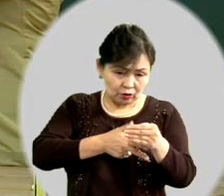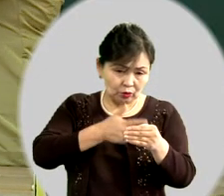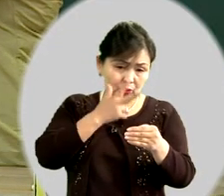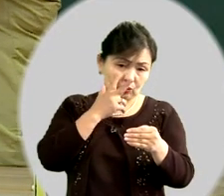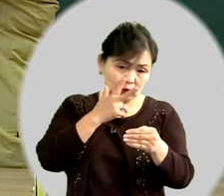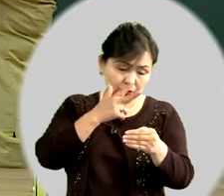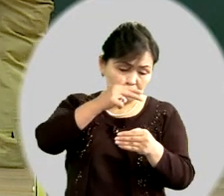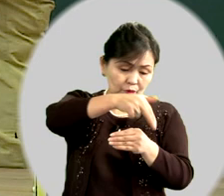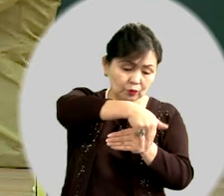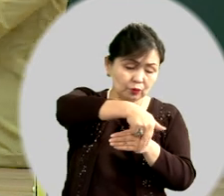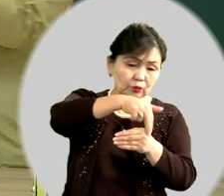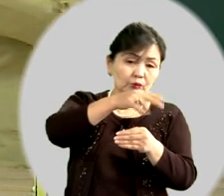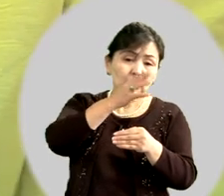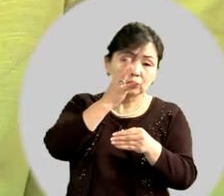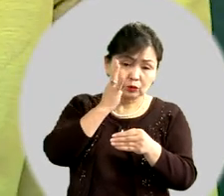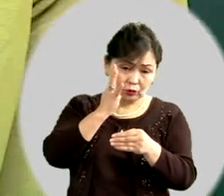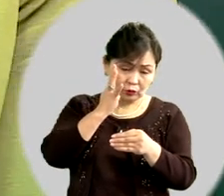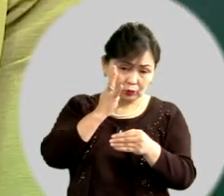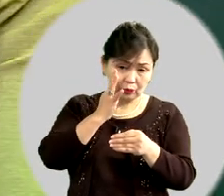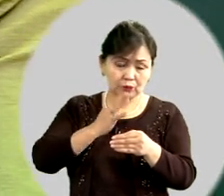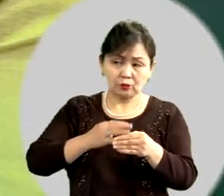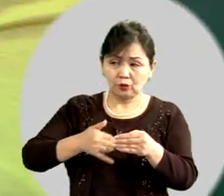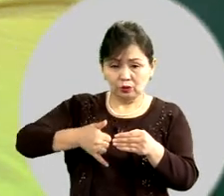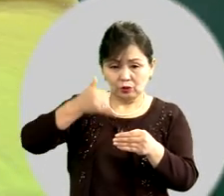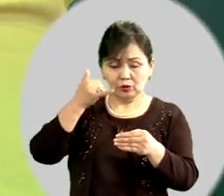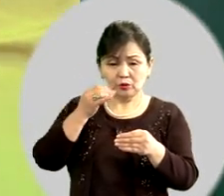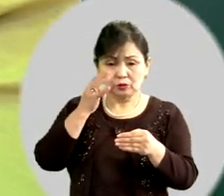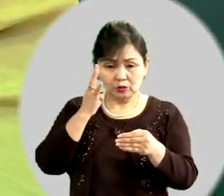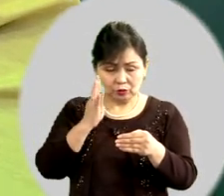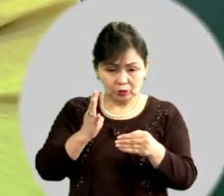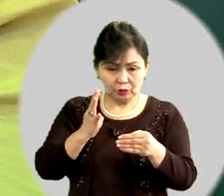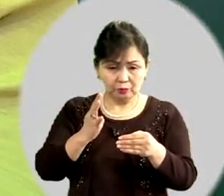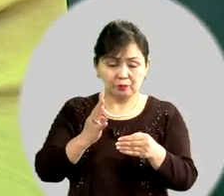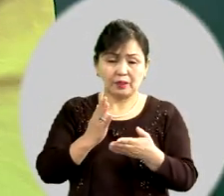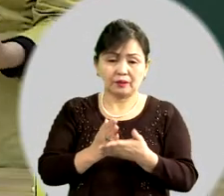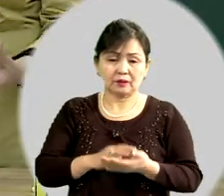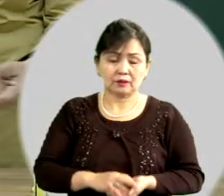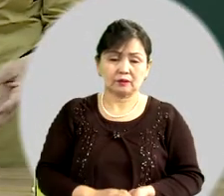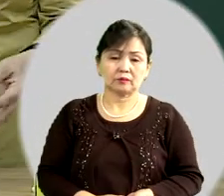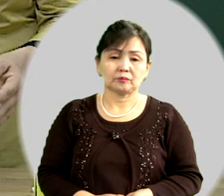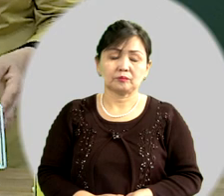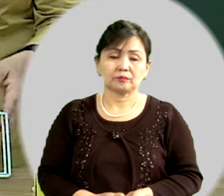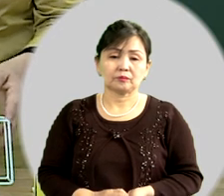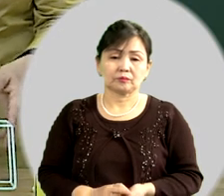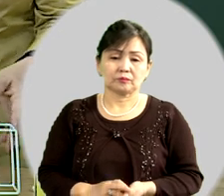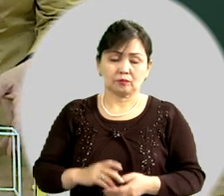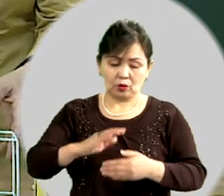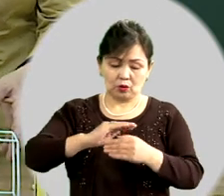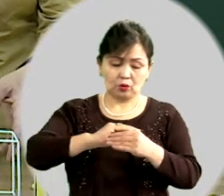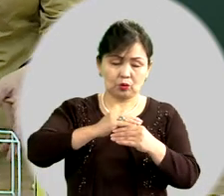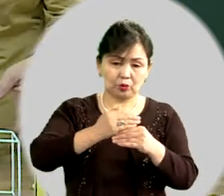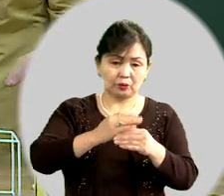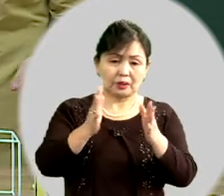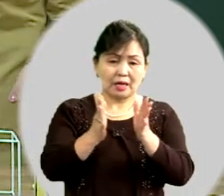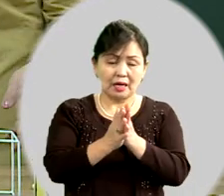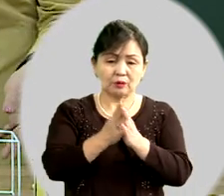энд 3. 4. Ингэхээр өндрийн чиглэл 4 байна. За, Тэгэхээр кубд